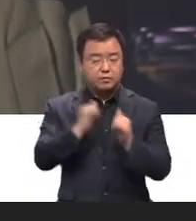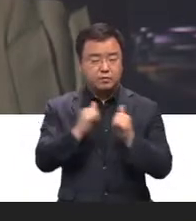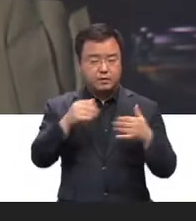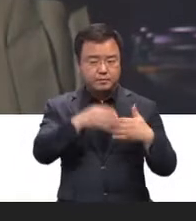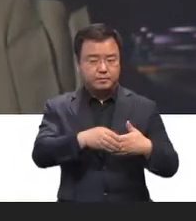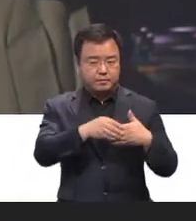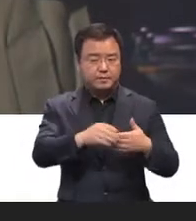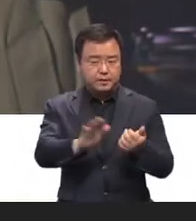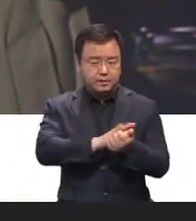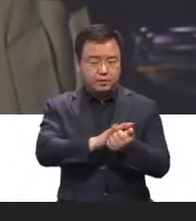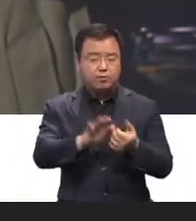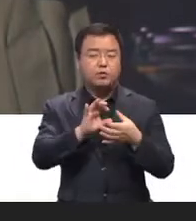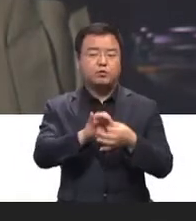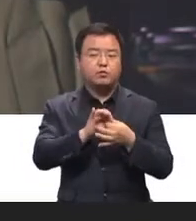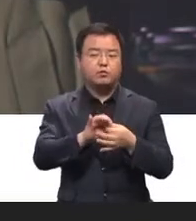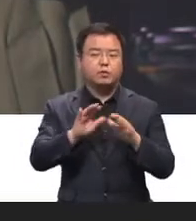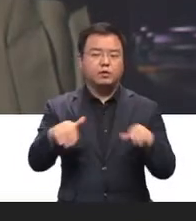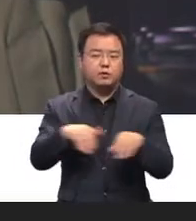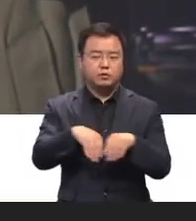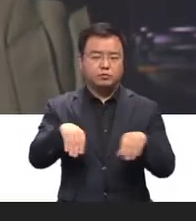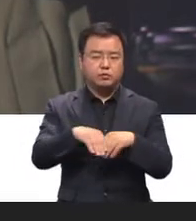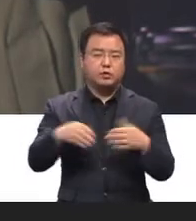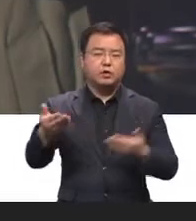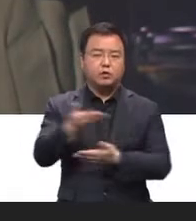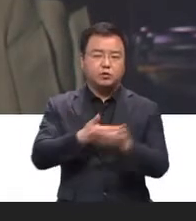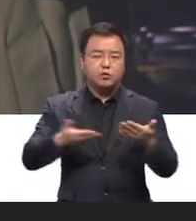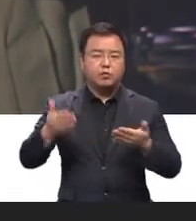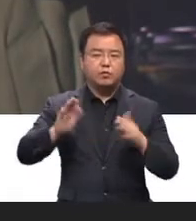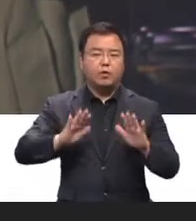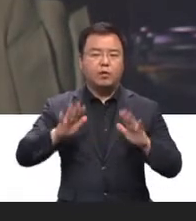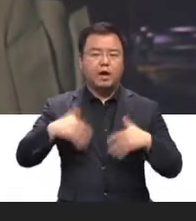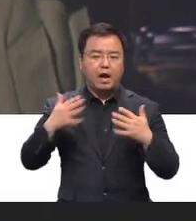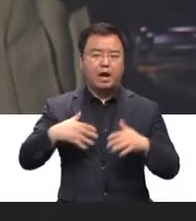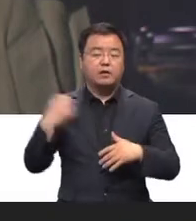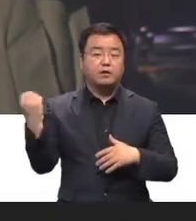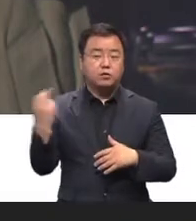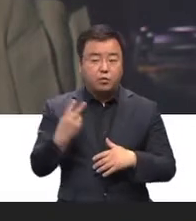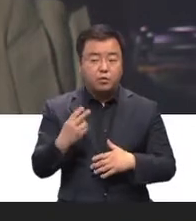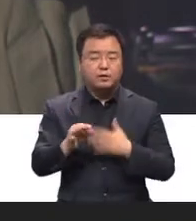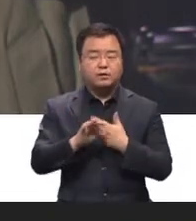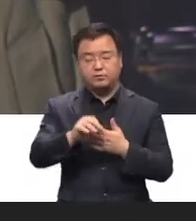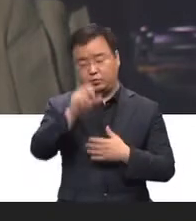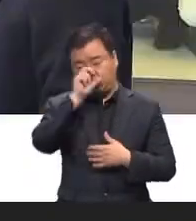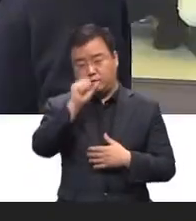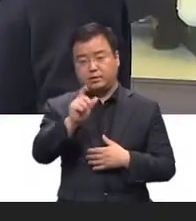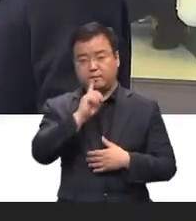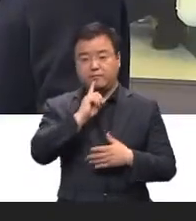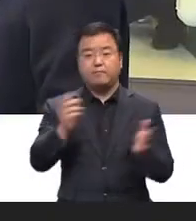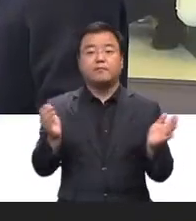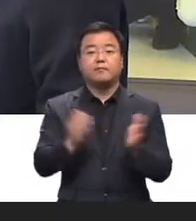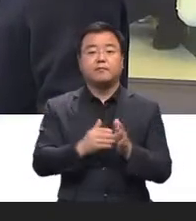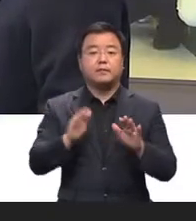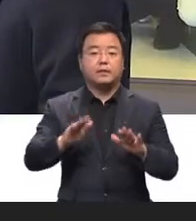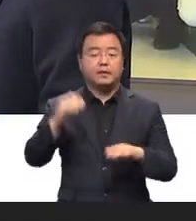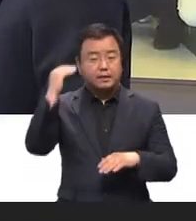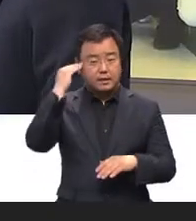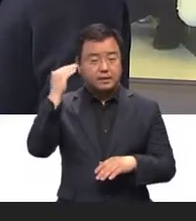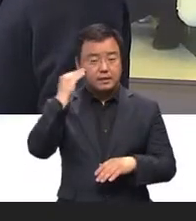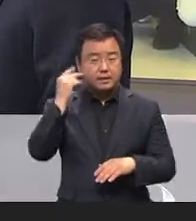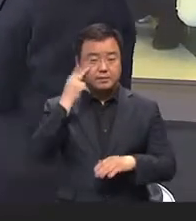이런 문화교류 공연을 올 가을에 또 했으면 좋겠다 4 이렇게 이야기 했기 때문에 4 지금 그 한미정상회담